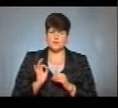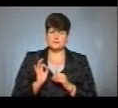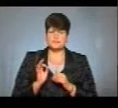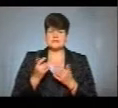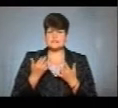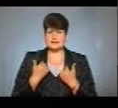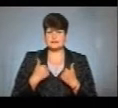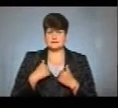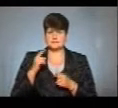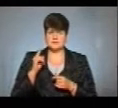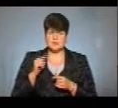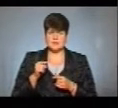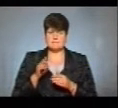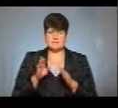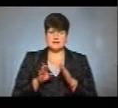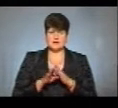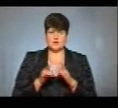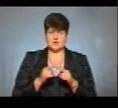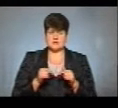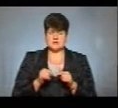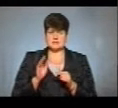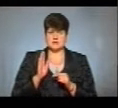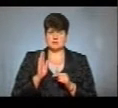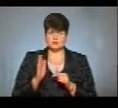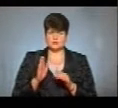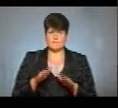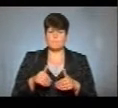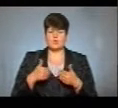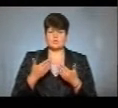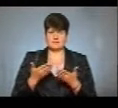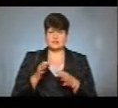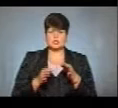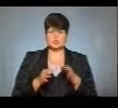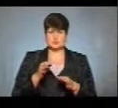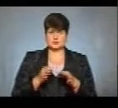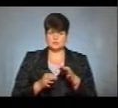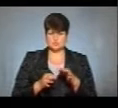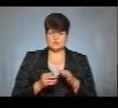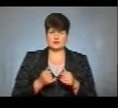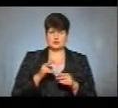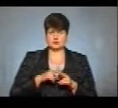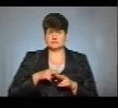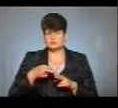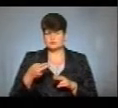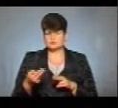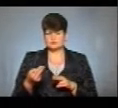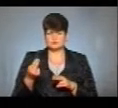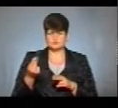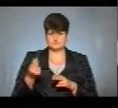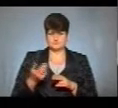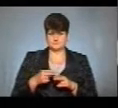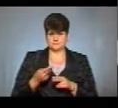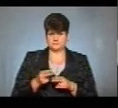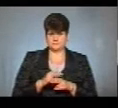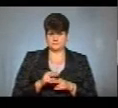наскільки мені відомо, підрядна організація буде подавати судовий позов для відшкодування завданих